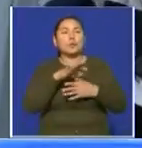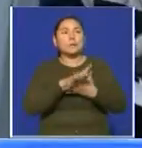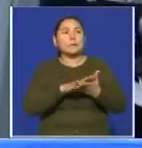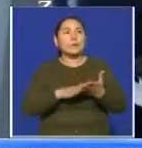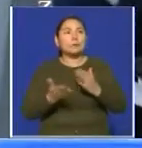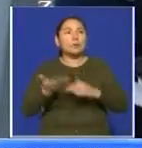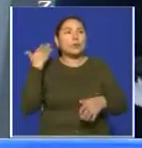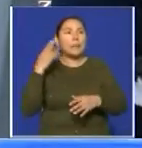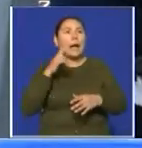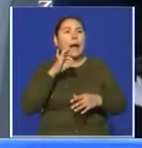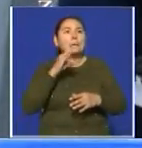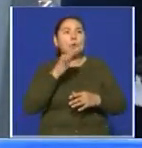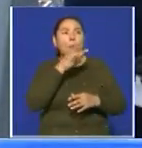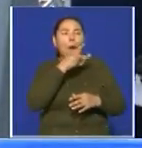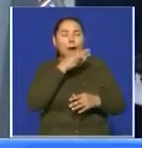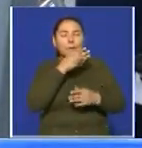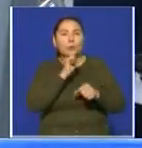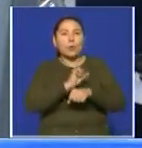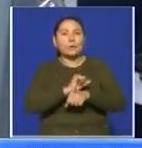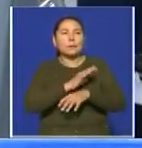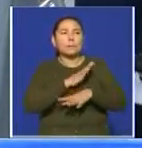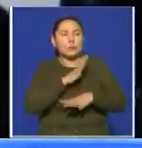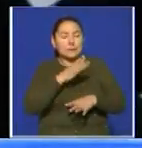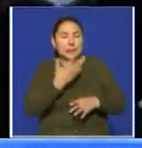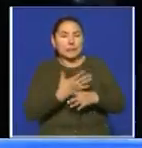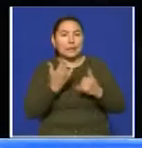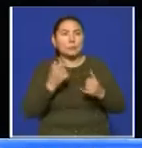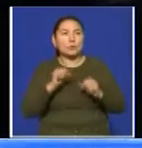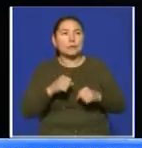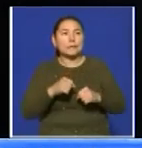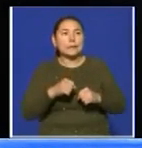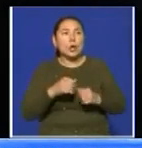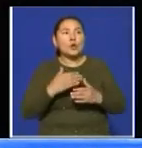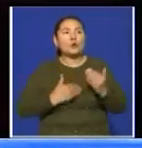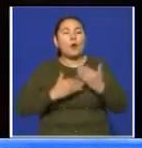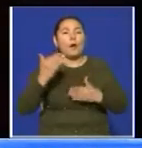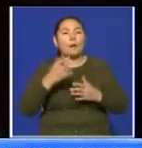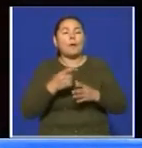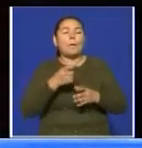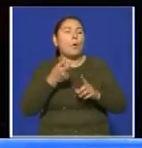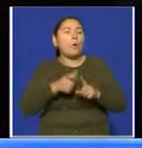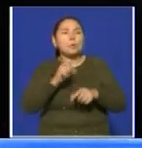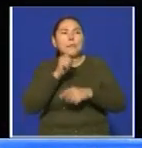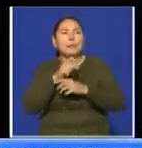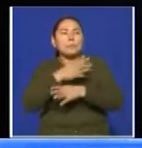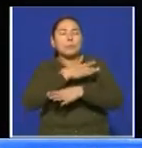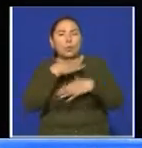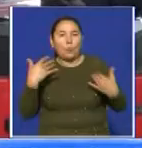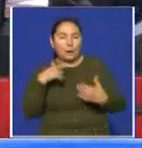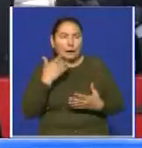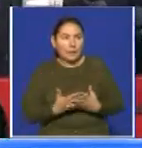Бұрын кәсіпорын қысқа уақытта жұмысын тоқтататын болса, қазір өнімге деген шетелдегі жоғары сұраныс жоғары. Қазір